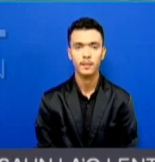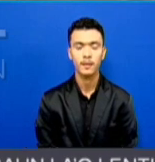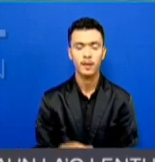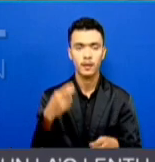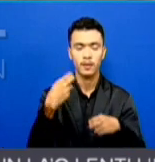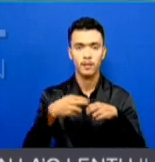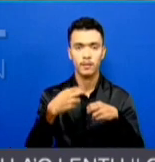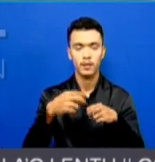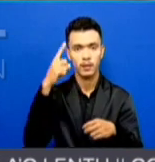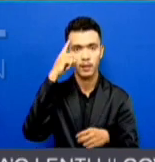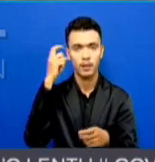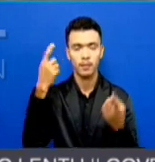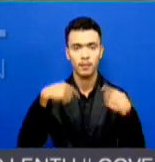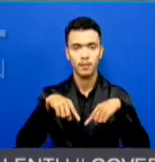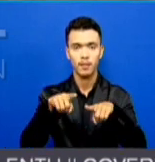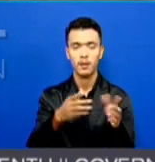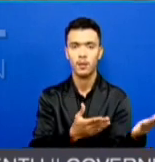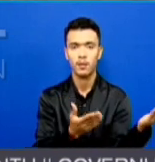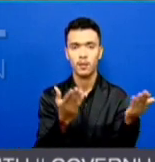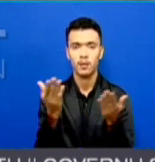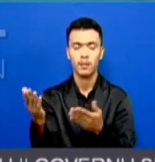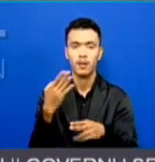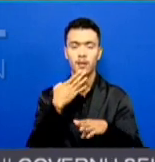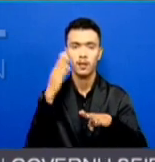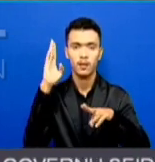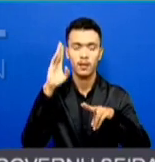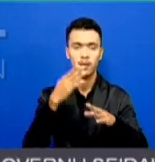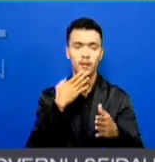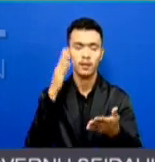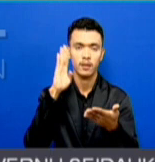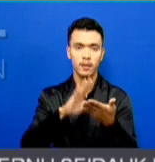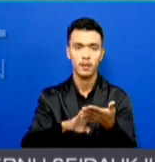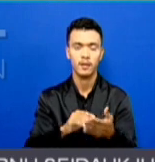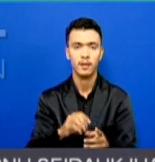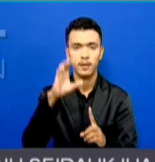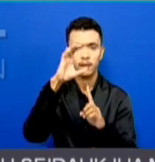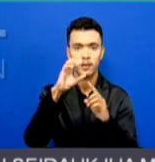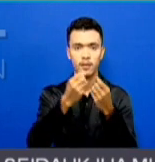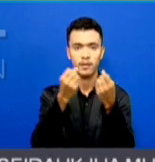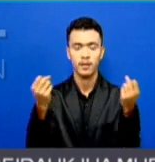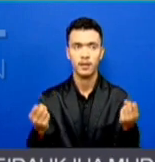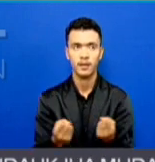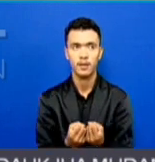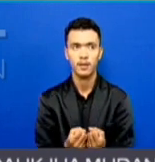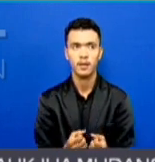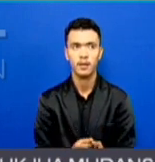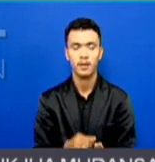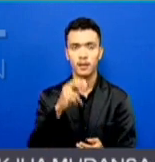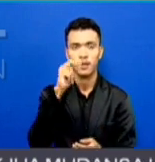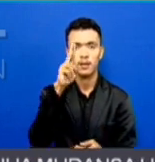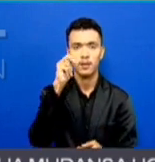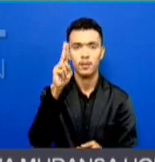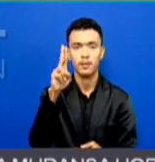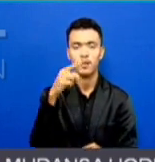ketam ba te ba hitu sa mus la dia i be to brite fatu sifal de ya builiku Nuno Amaral